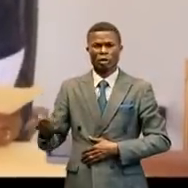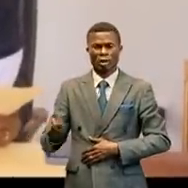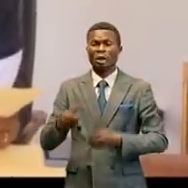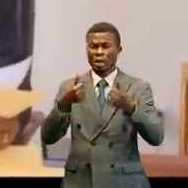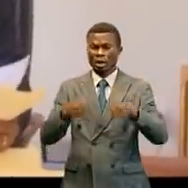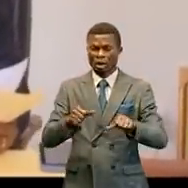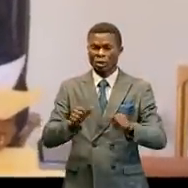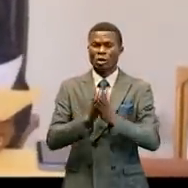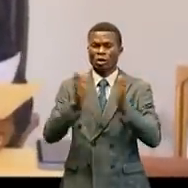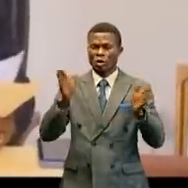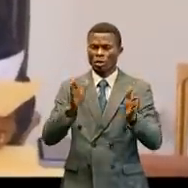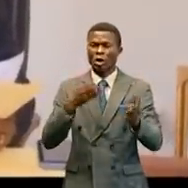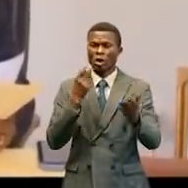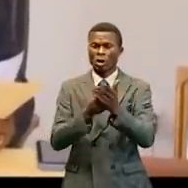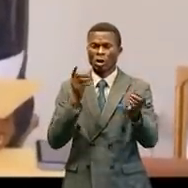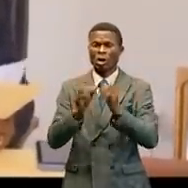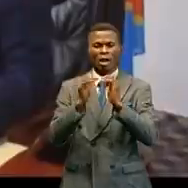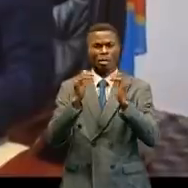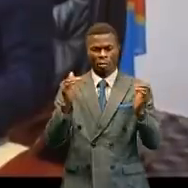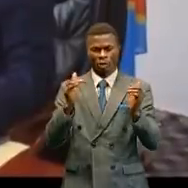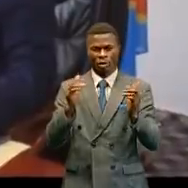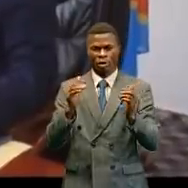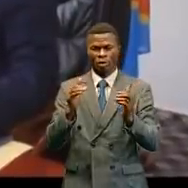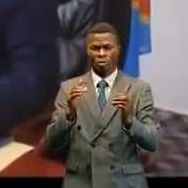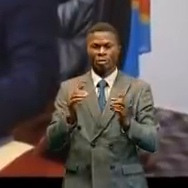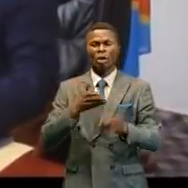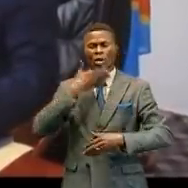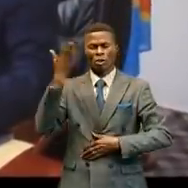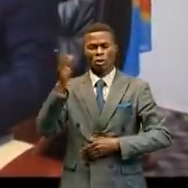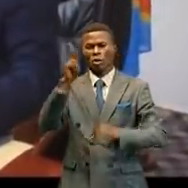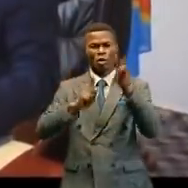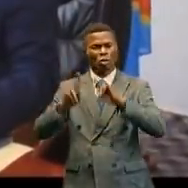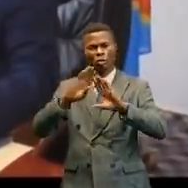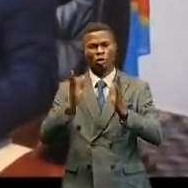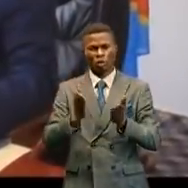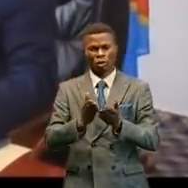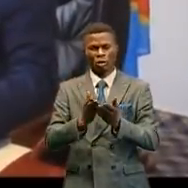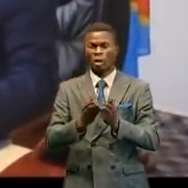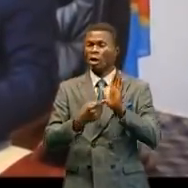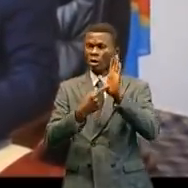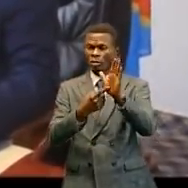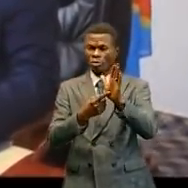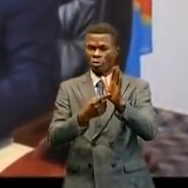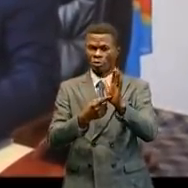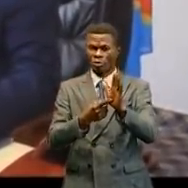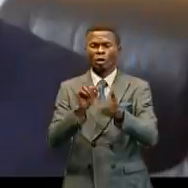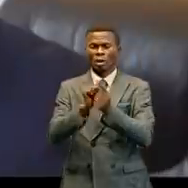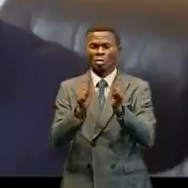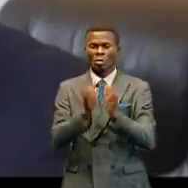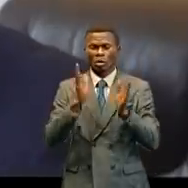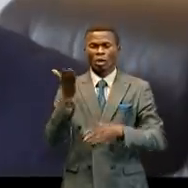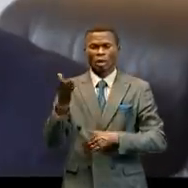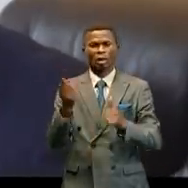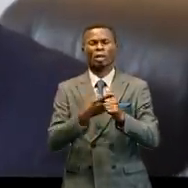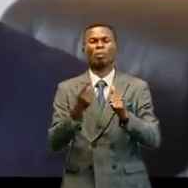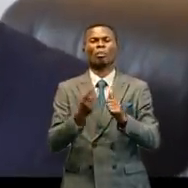reste généralement marqué par le calme. Et l'état d'esprit de la population a été marqué par quelques faits saillants,